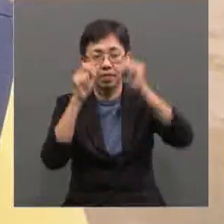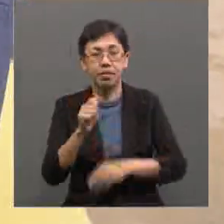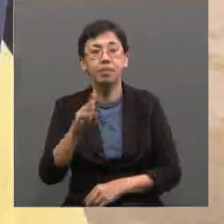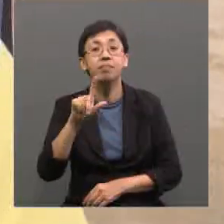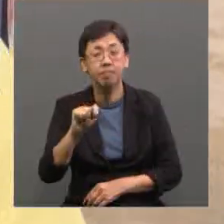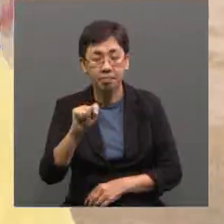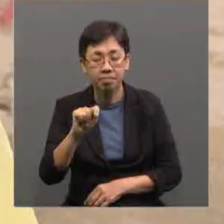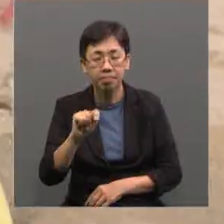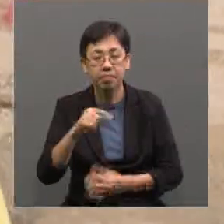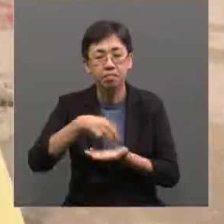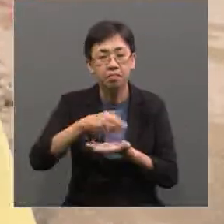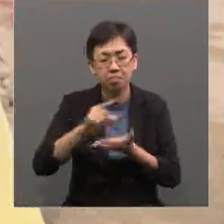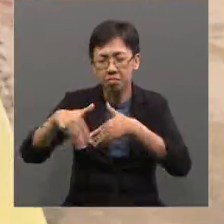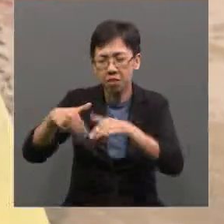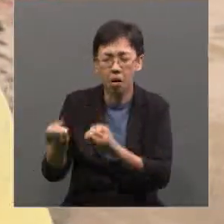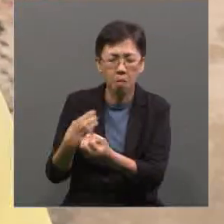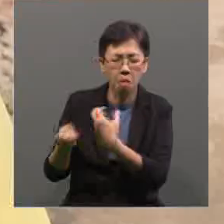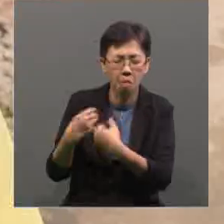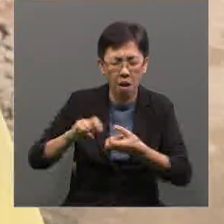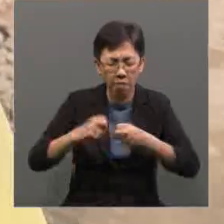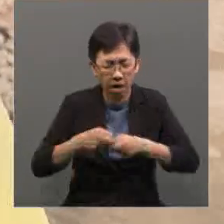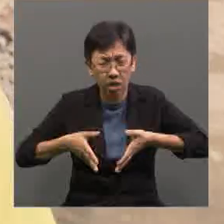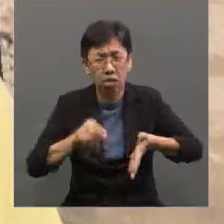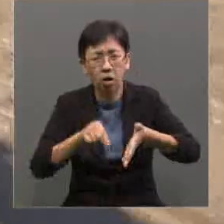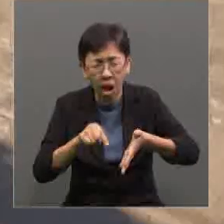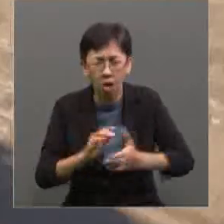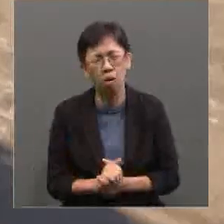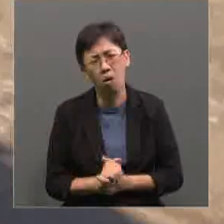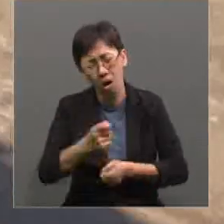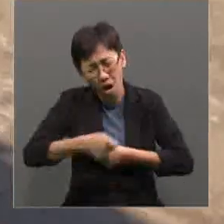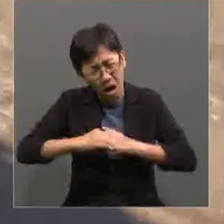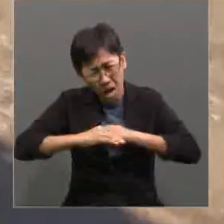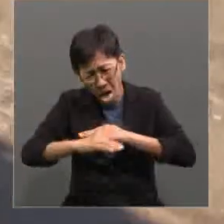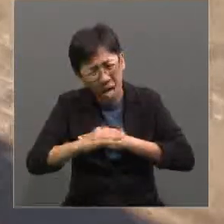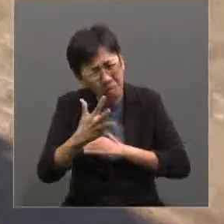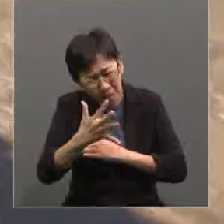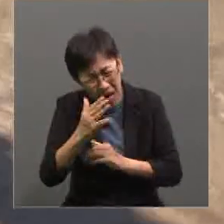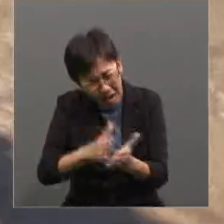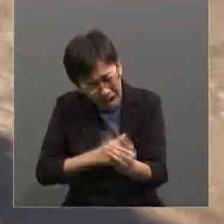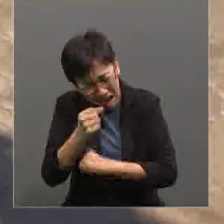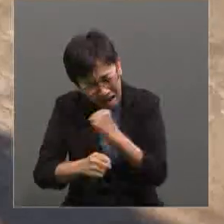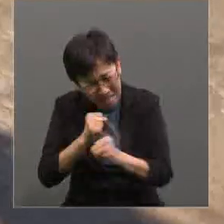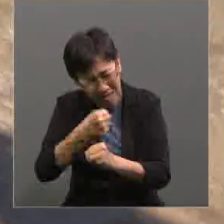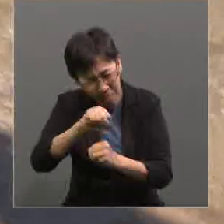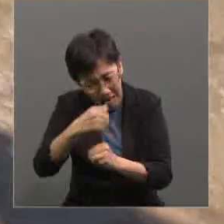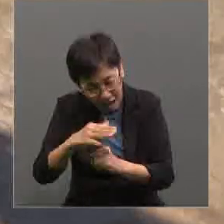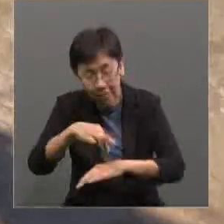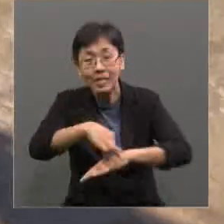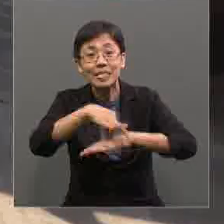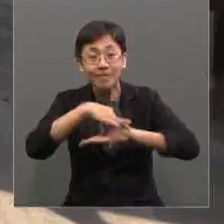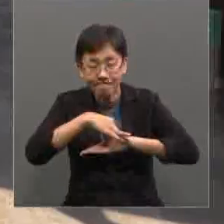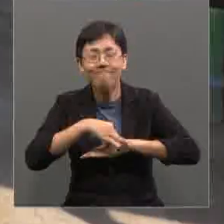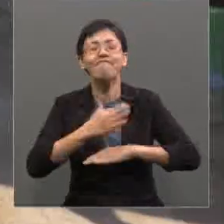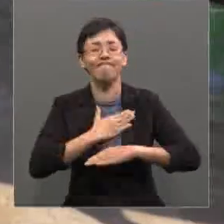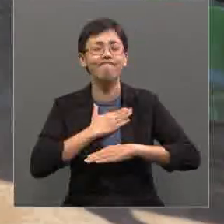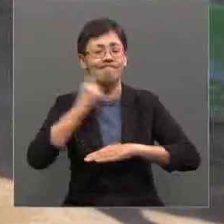สูงเนินก็บอกว่าคือชาวบ้านร้องเรียนเรื่องถนนชำรุดแต่ไม่ได้รับการแก้ไขมาเป็น10ปีแล้วอะพอในที่สุดได้มารับตำแหน่งก็เลยตั้งใ